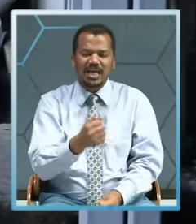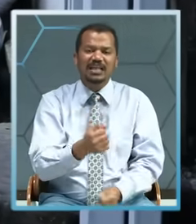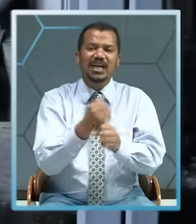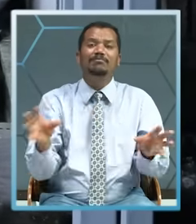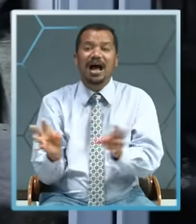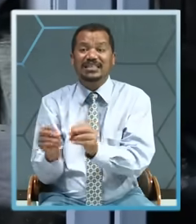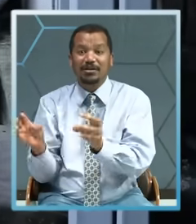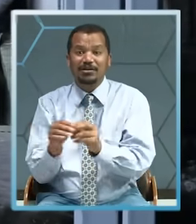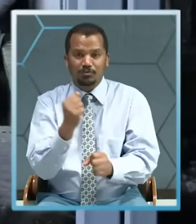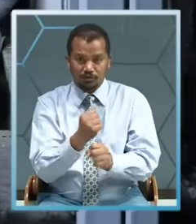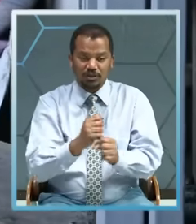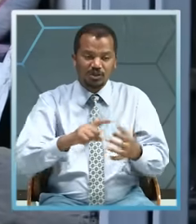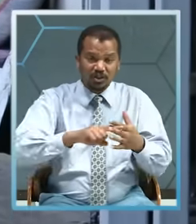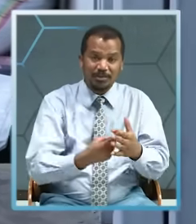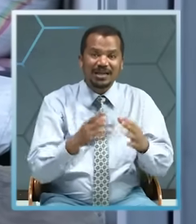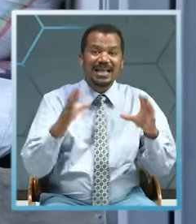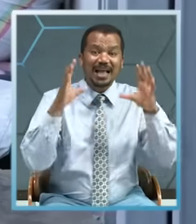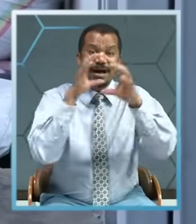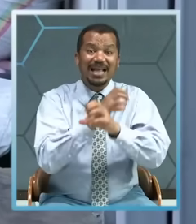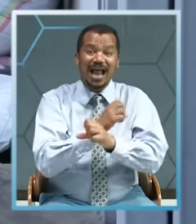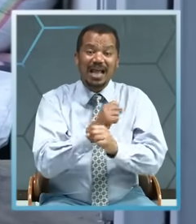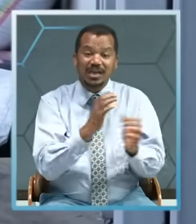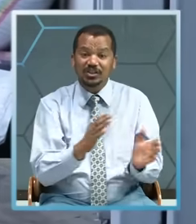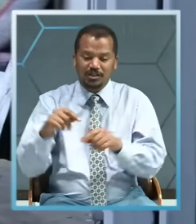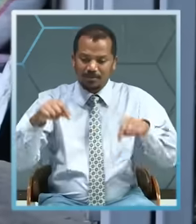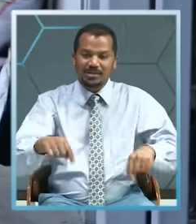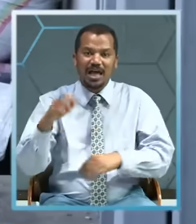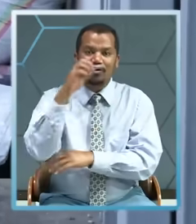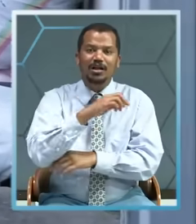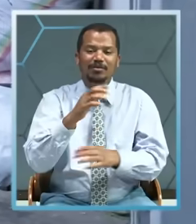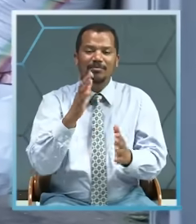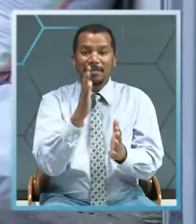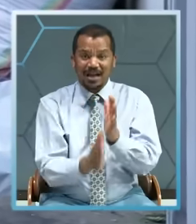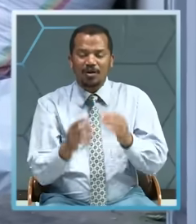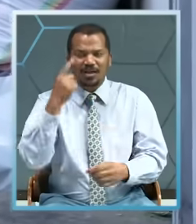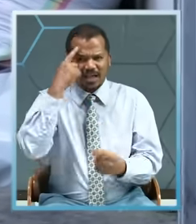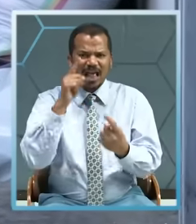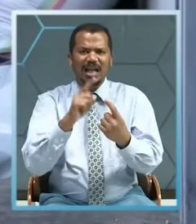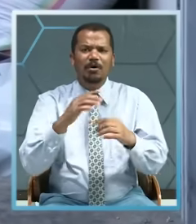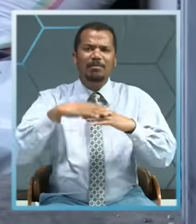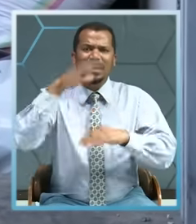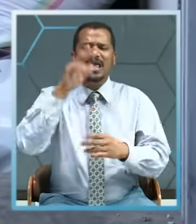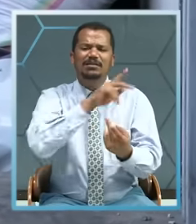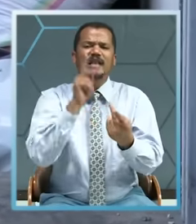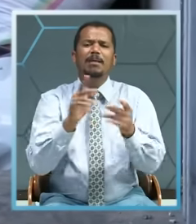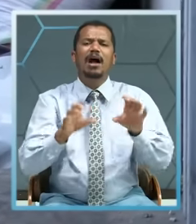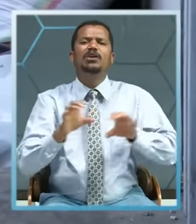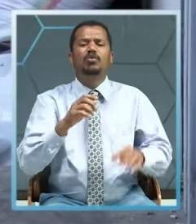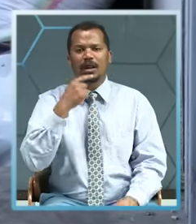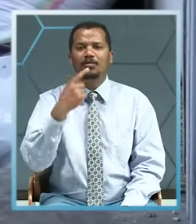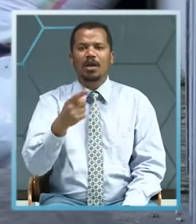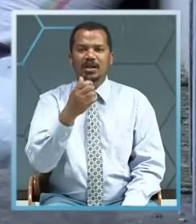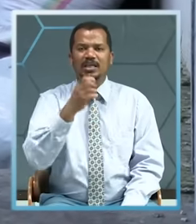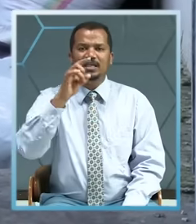ገልጸዋል። የድጋፍ ማሰባሰቡ ስራ ጀምረን የማጠቃለያ ዝግጅት በዛሬው ዕለት በማክናውን ከታቀደው በላይ ስኬታማ